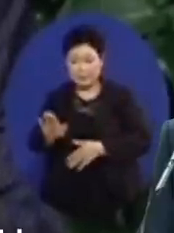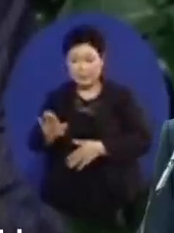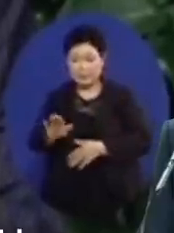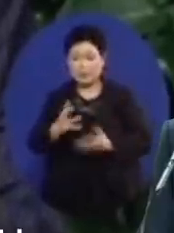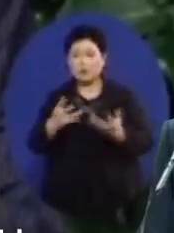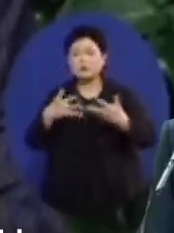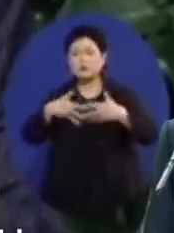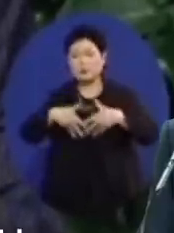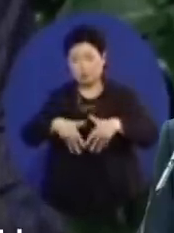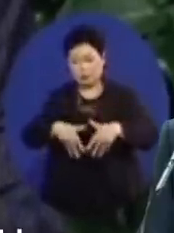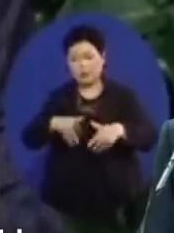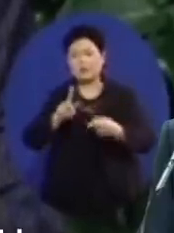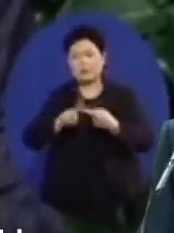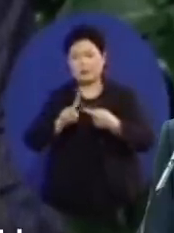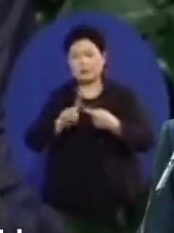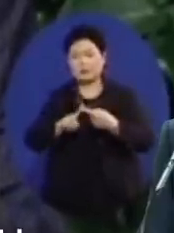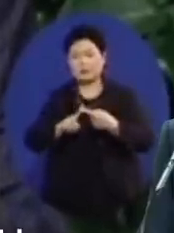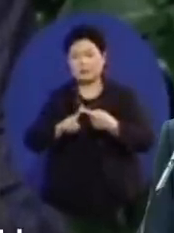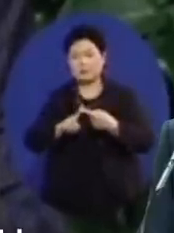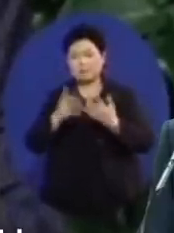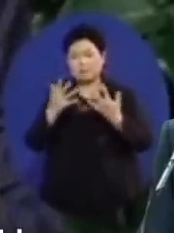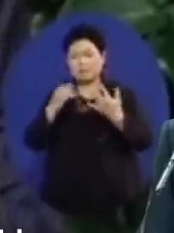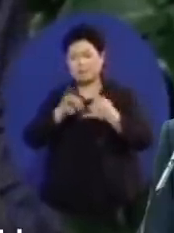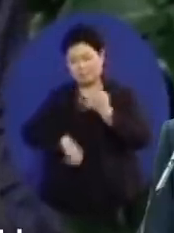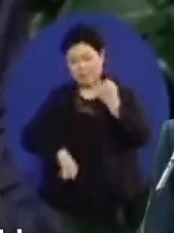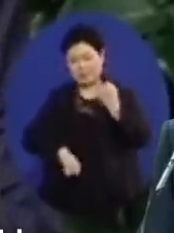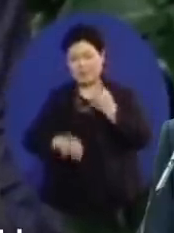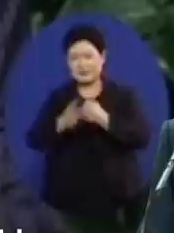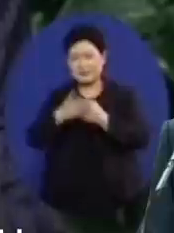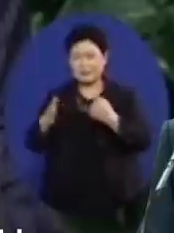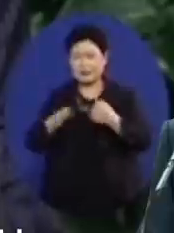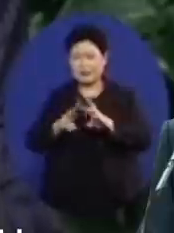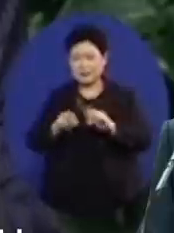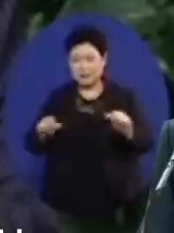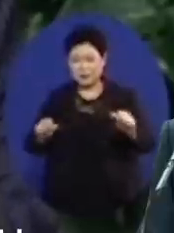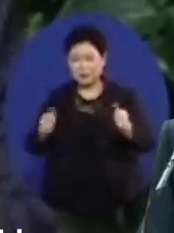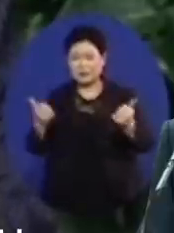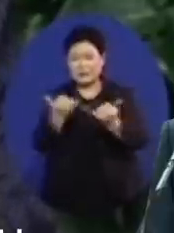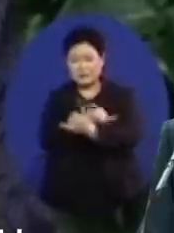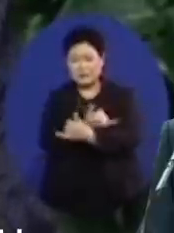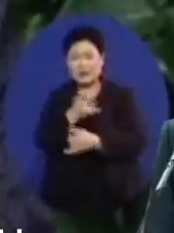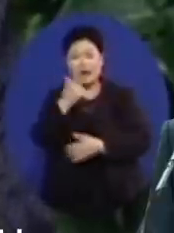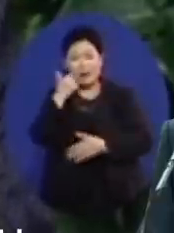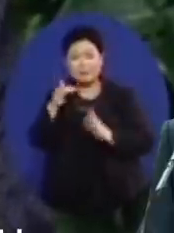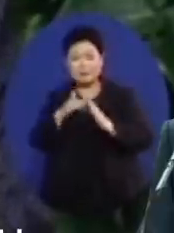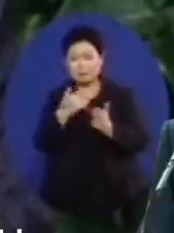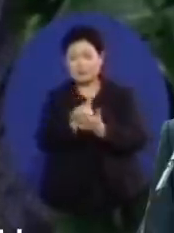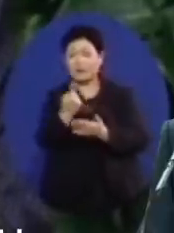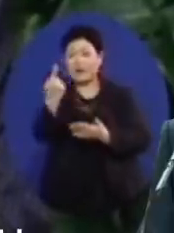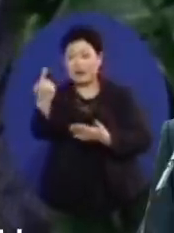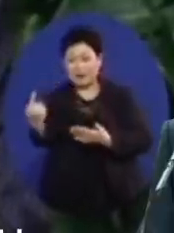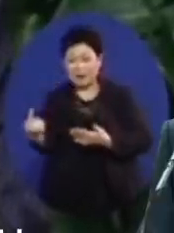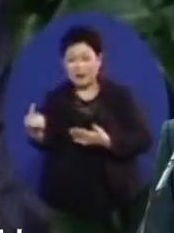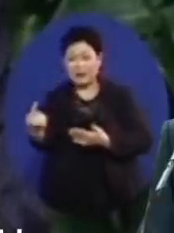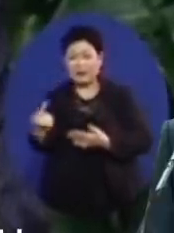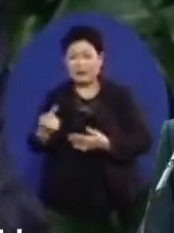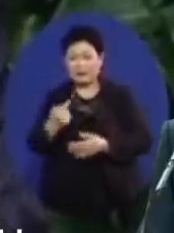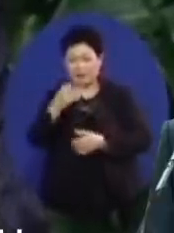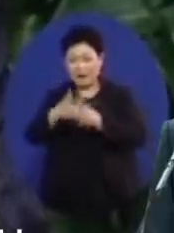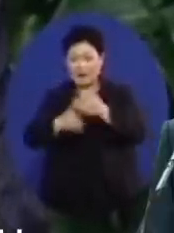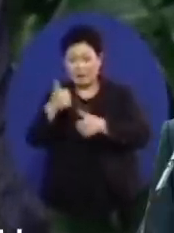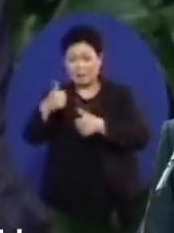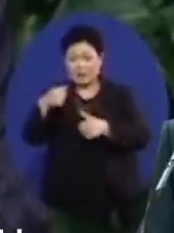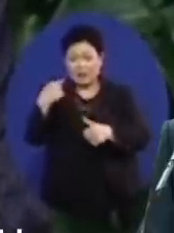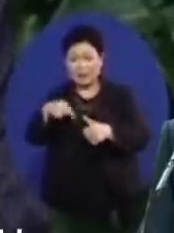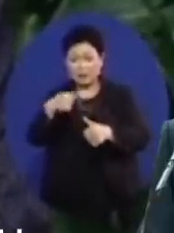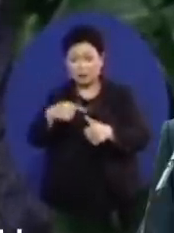조건을 지키지 않았습니다. 내 전토, 친척, 아비 집을 떠나 내가 내게 지시할 땅으로